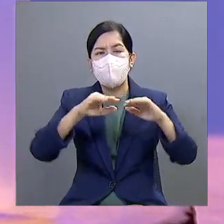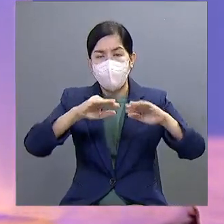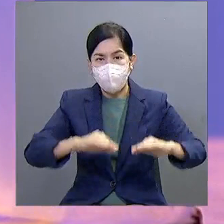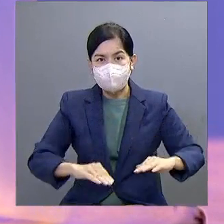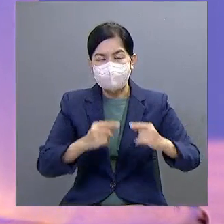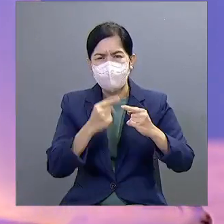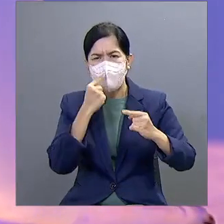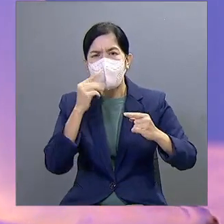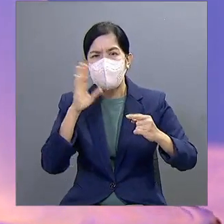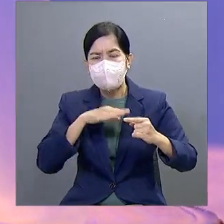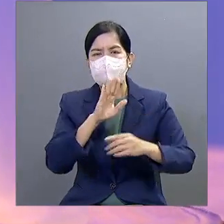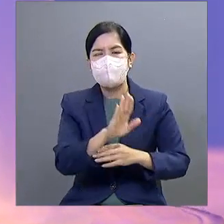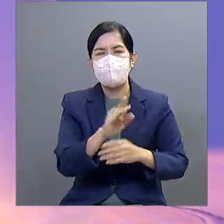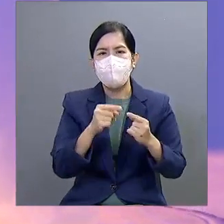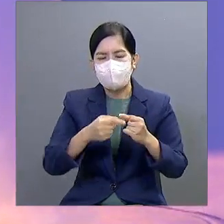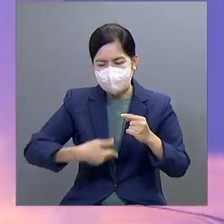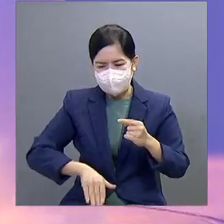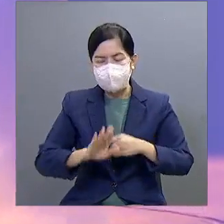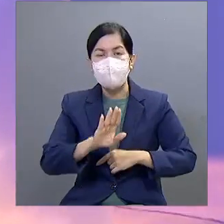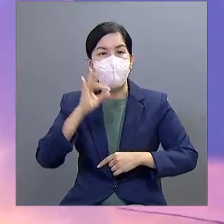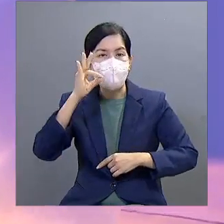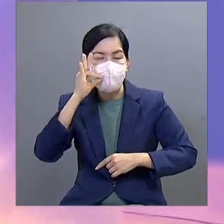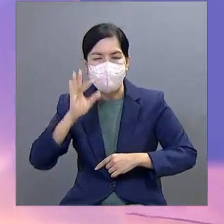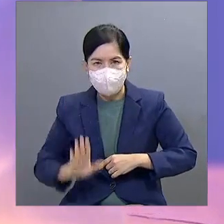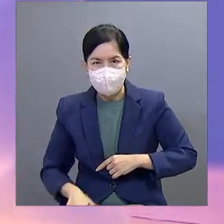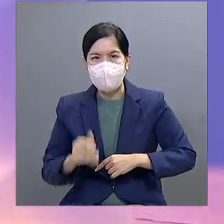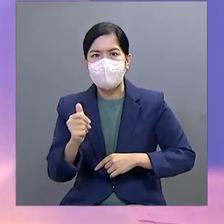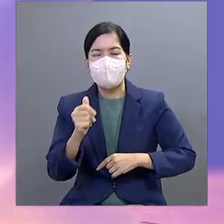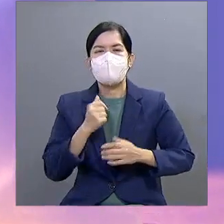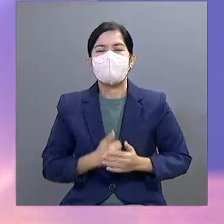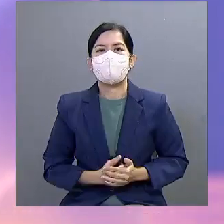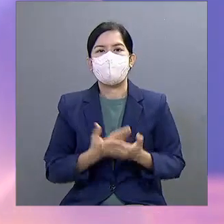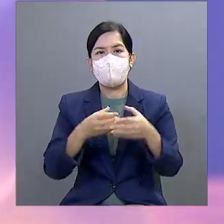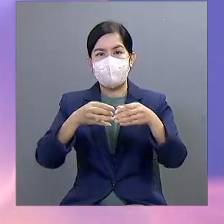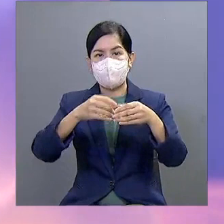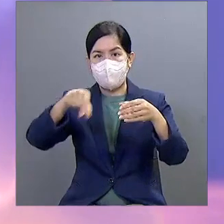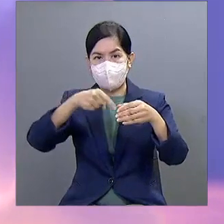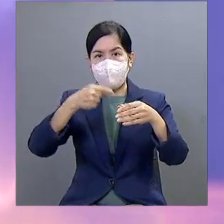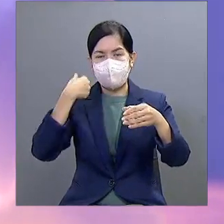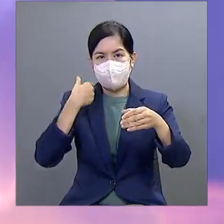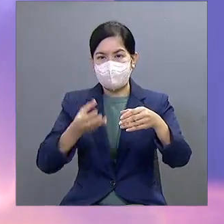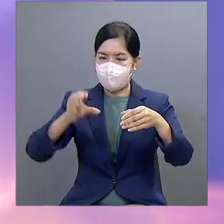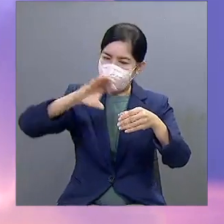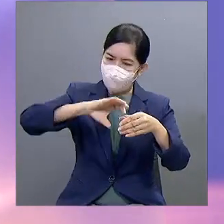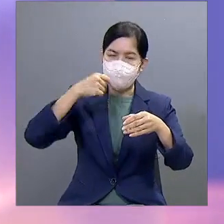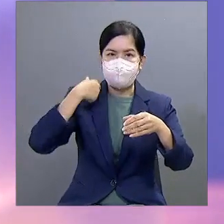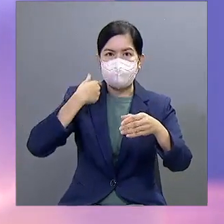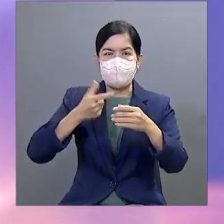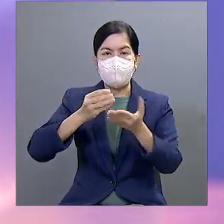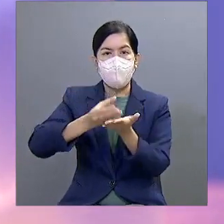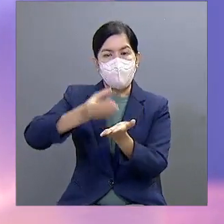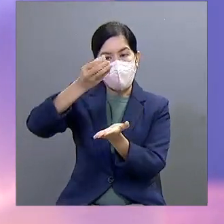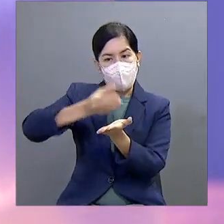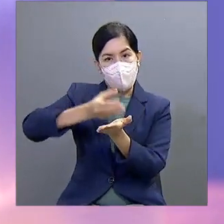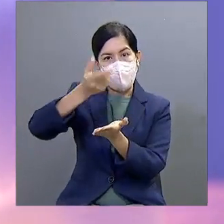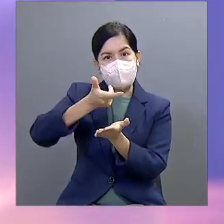ของหมาแมวนะคะได้นะคะเป็นภาชนะสำหรับผสมนะคะขวดสเปรย์นะคะแล้วก็จะเป็นกรวยสำหรับกรอกนะ